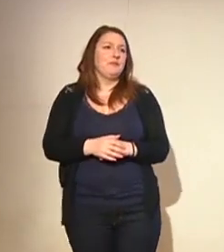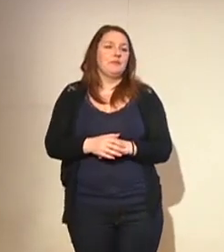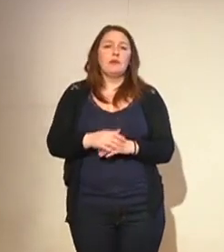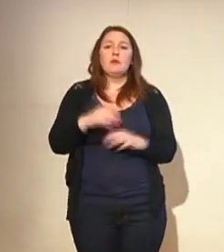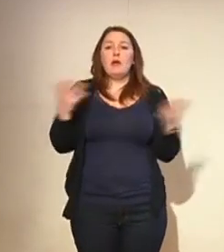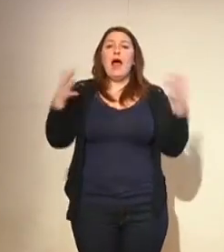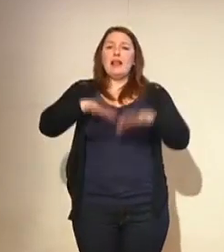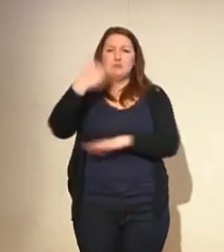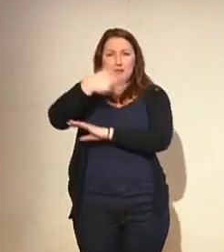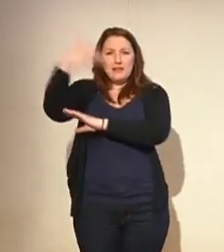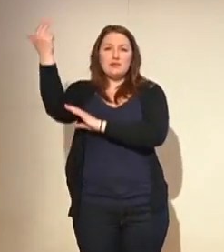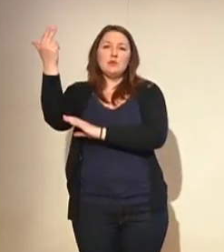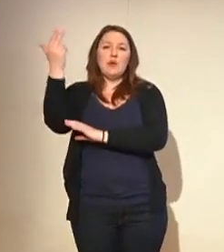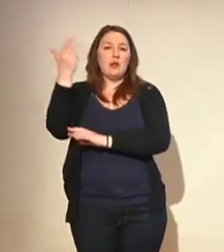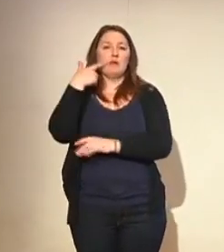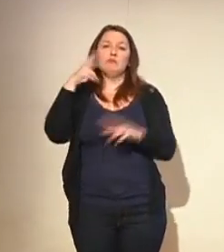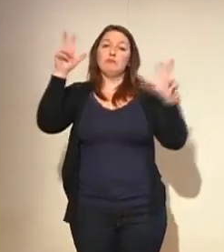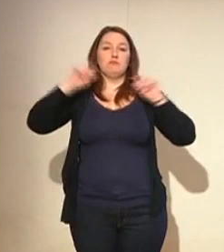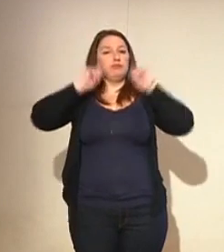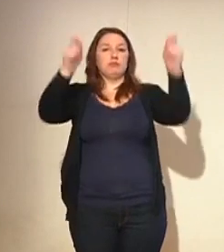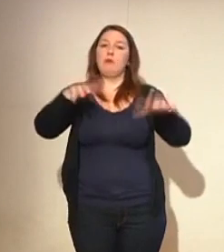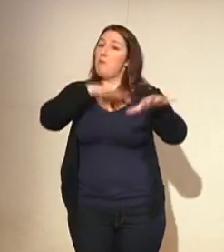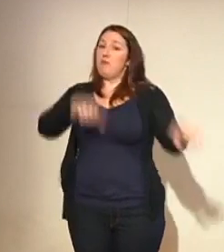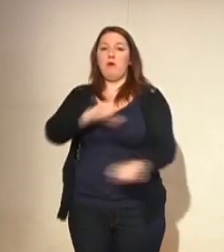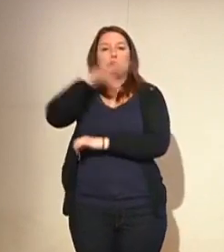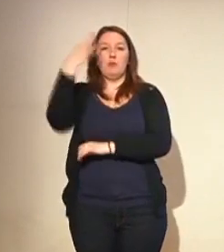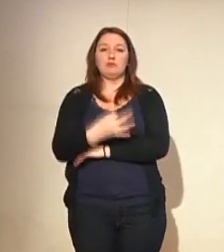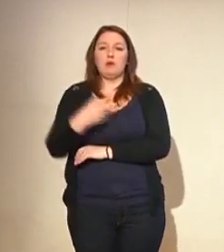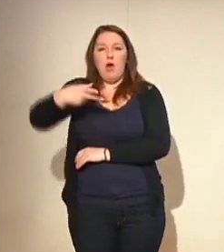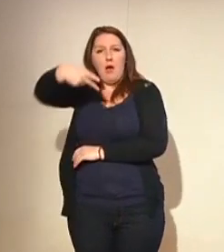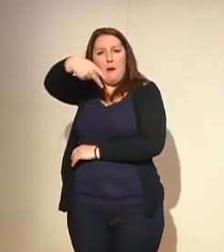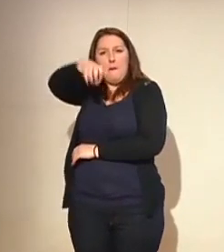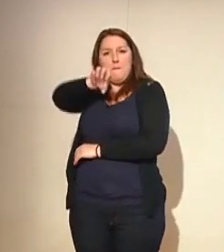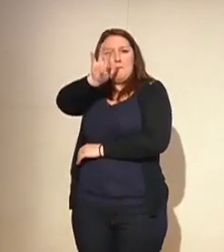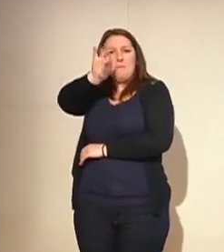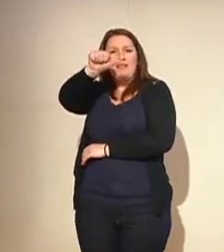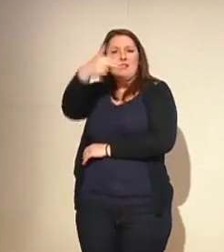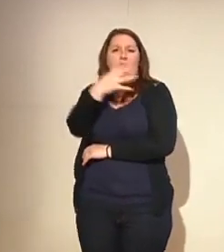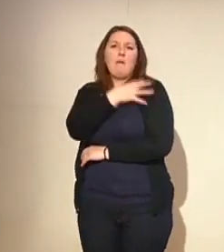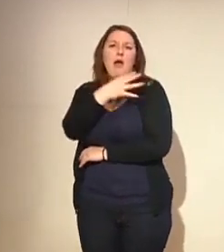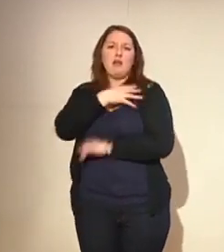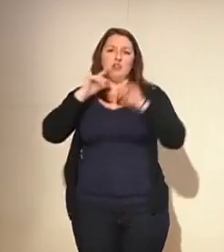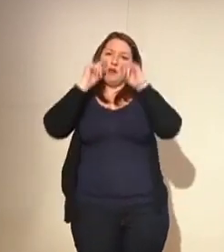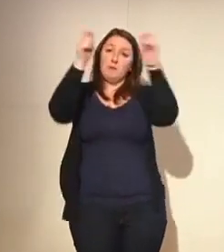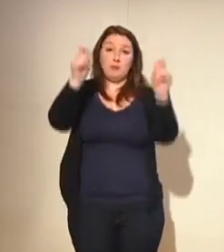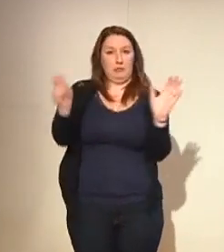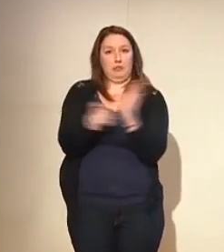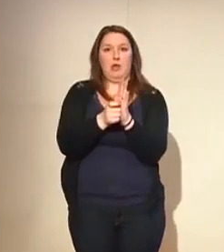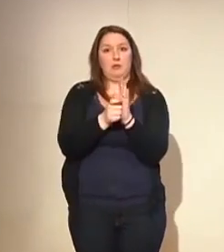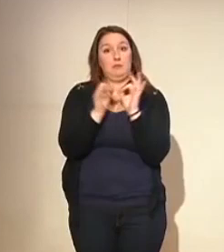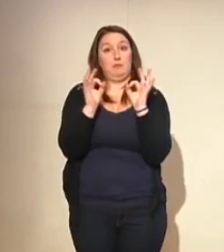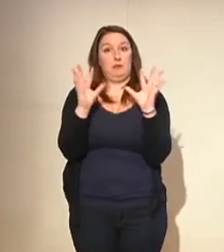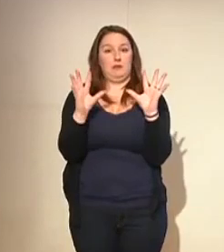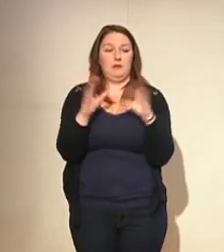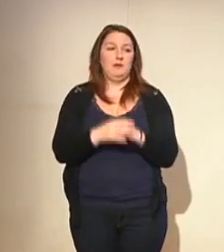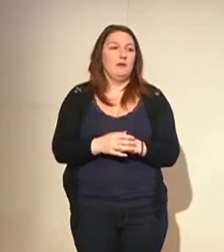nationale des plein pouvoirs au Maréchal Pétin entre autres depuis 1992 ce principe est plus